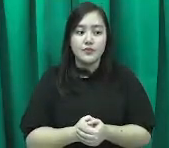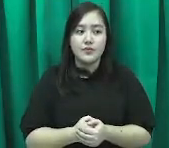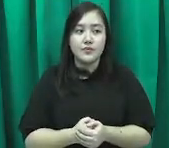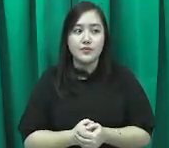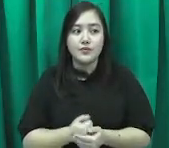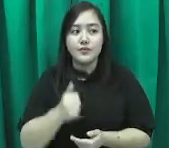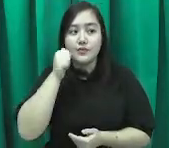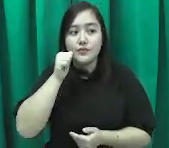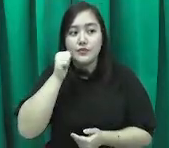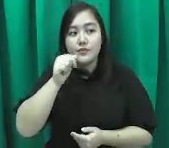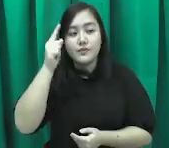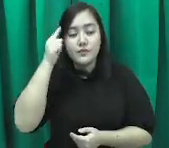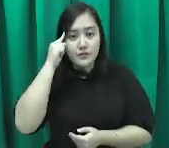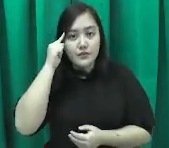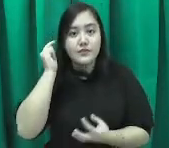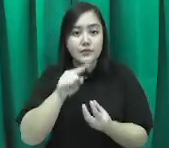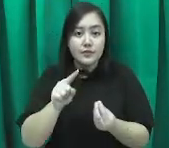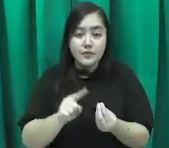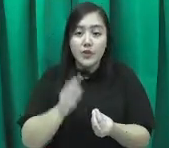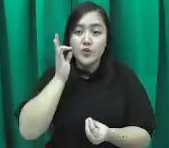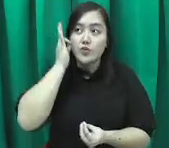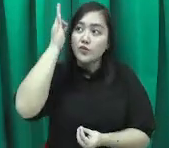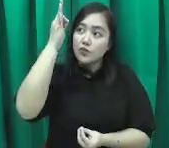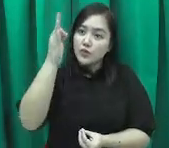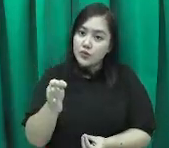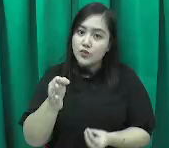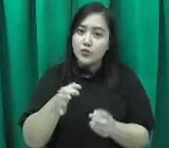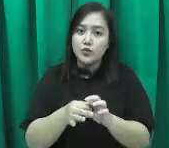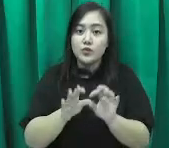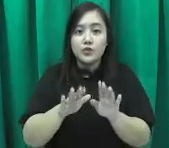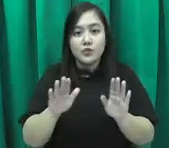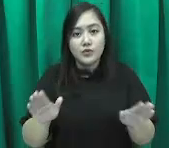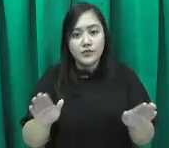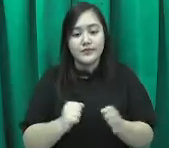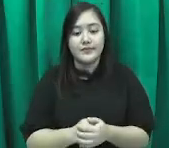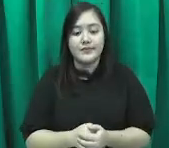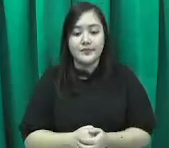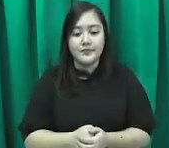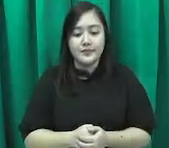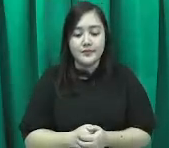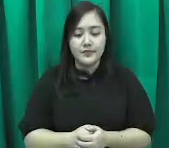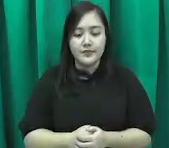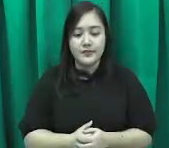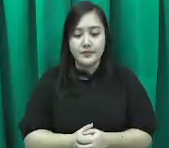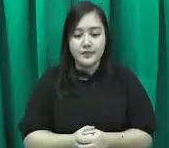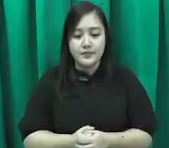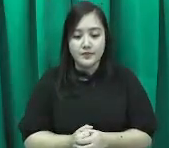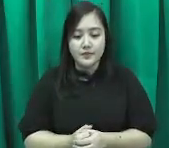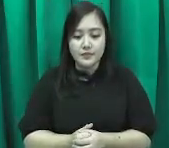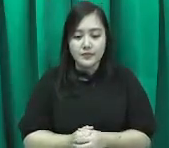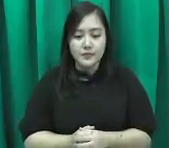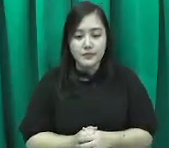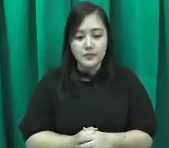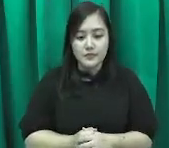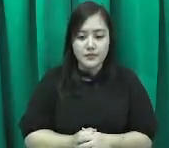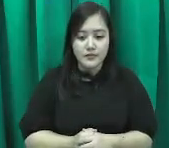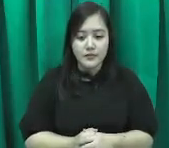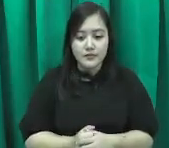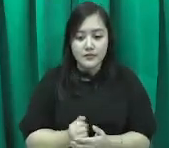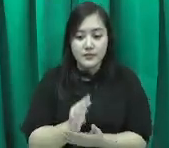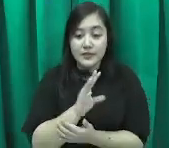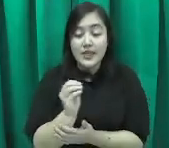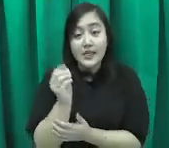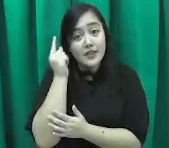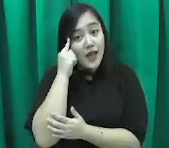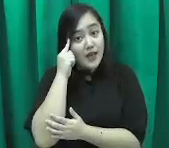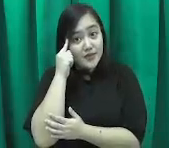on the future of your children dapat. Tama. Yes. Yun ang pag-iisip ng isang tatay dapat. At saka hindi pa, mahaba pang buhay eh.